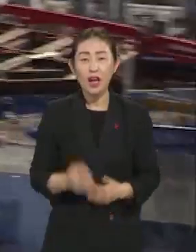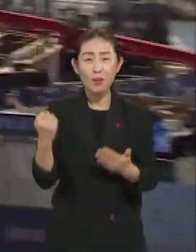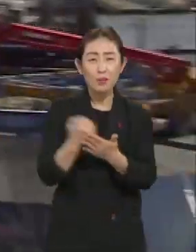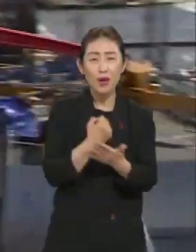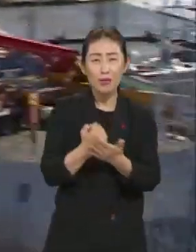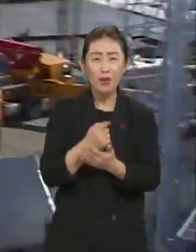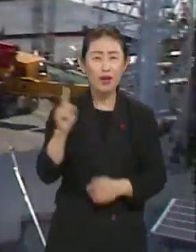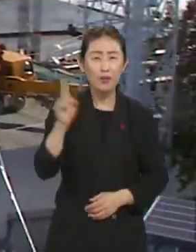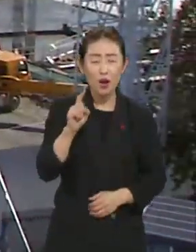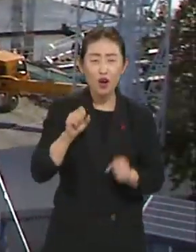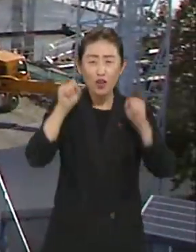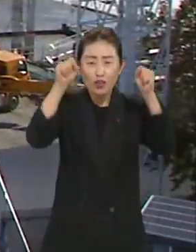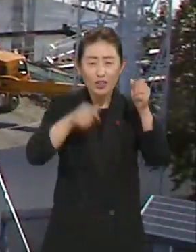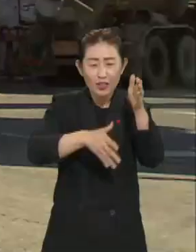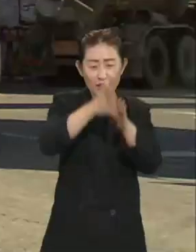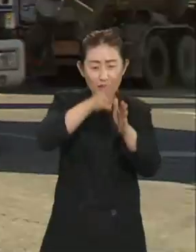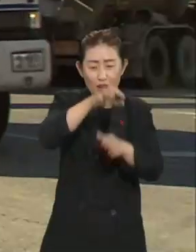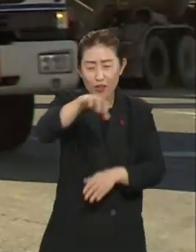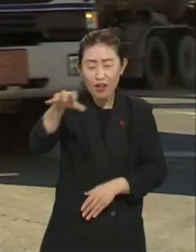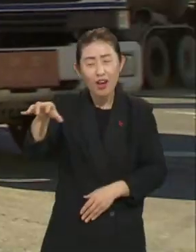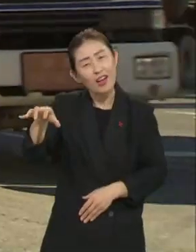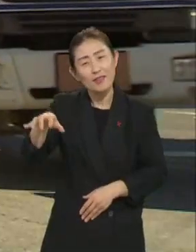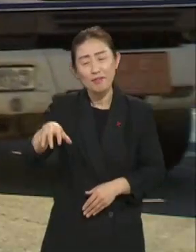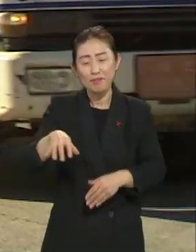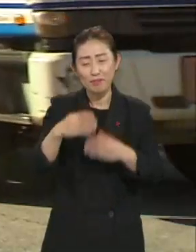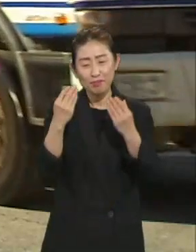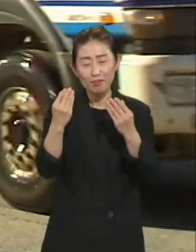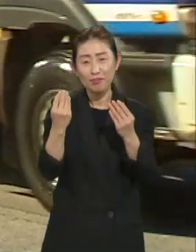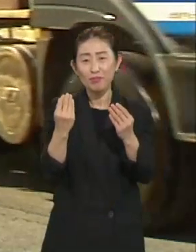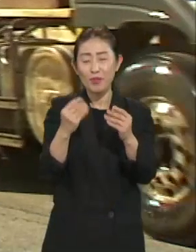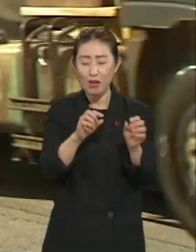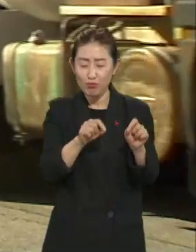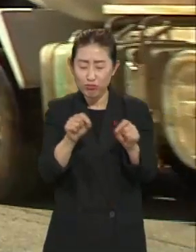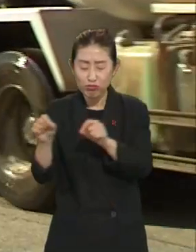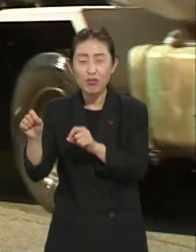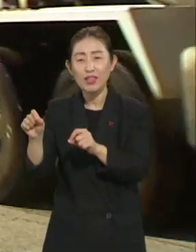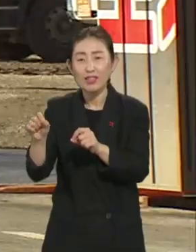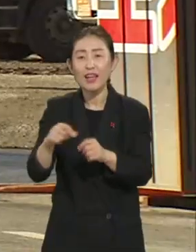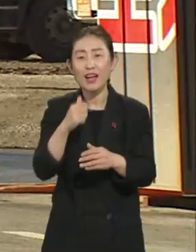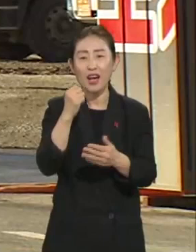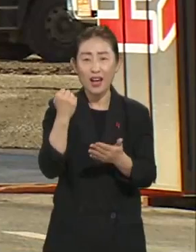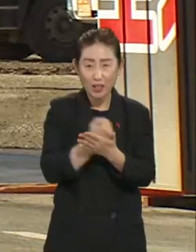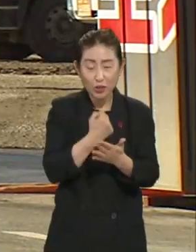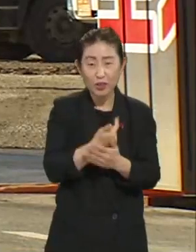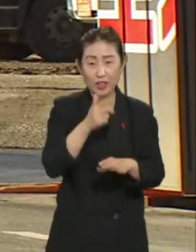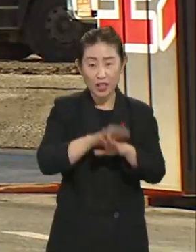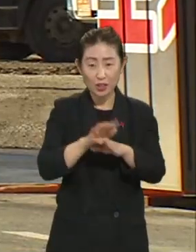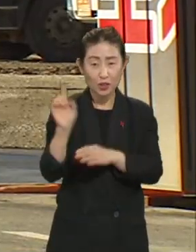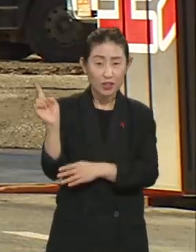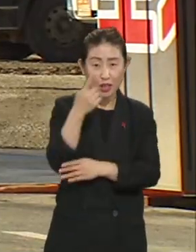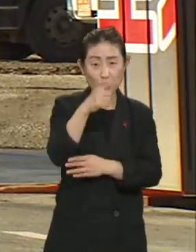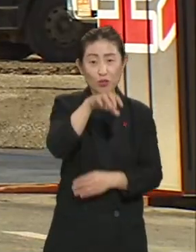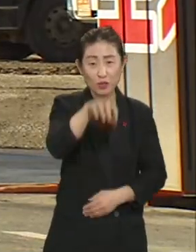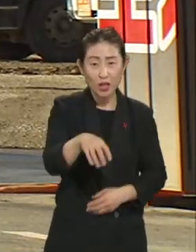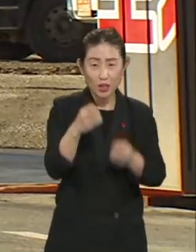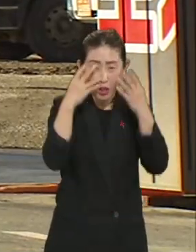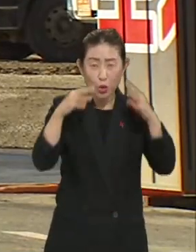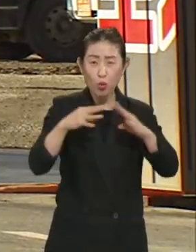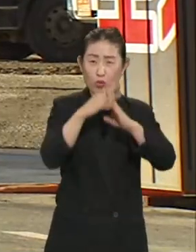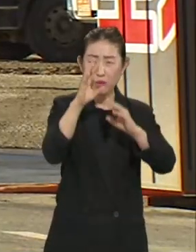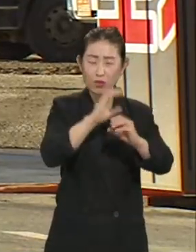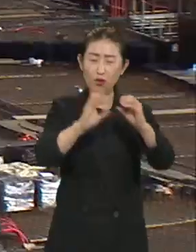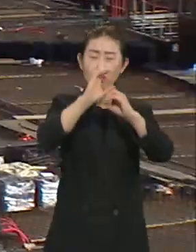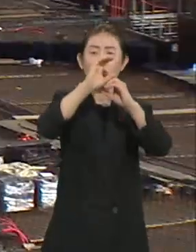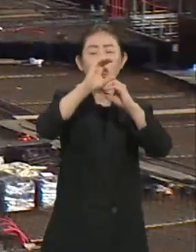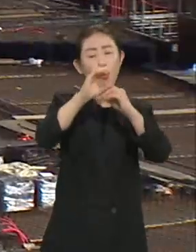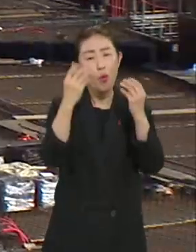스포츠 인프라 분야에선 아쉬움을 남겼습니다. 한화 이글스 새 홈구장이 될 대전 베이스볼 드림파크는 공사비 급증과